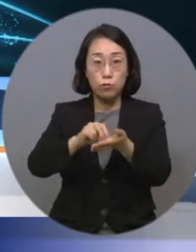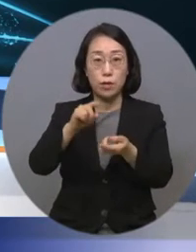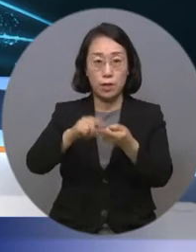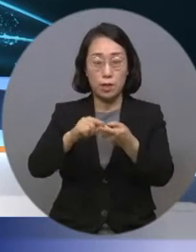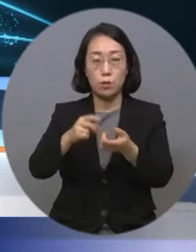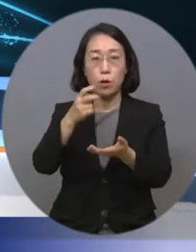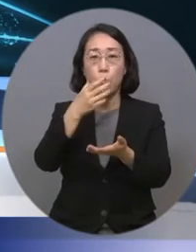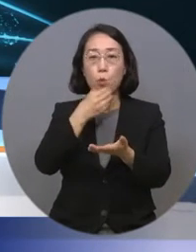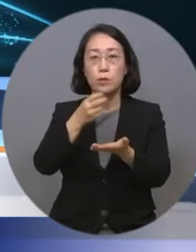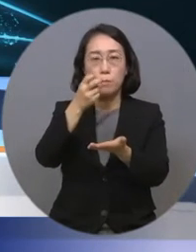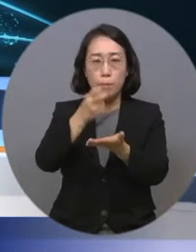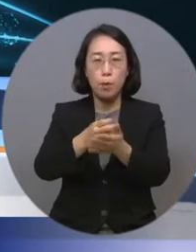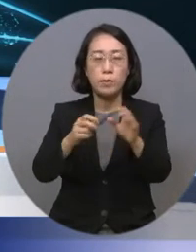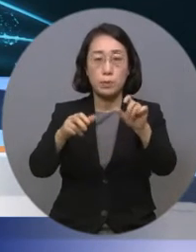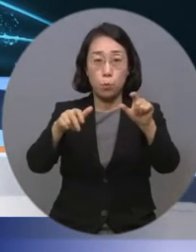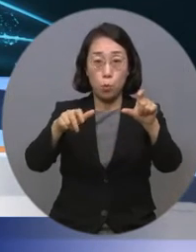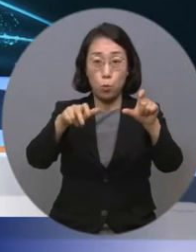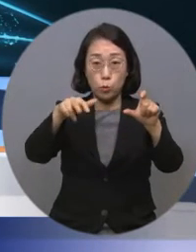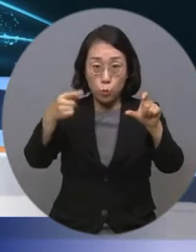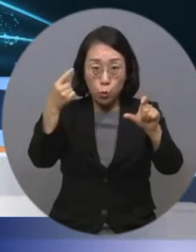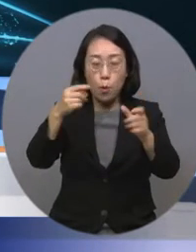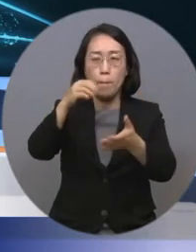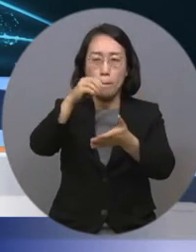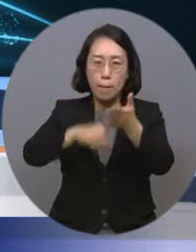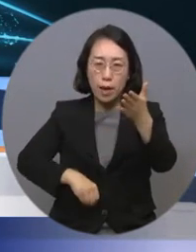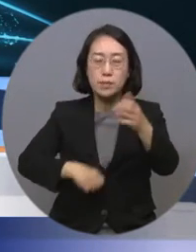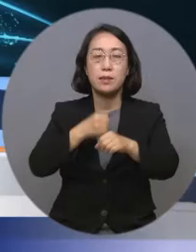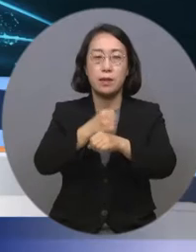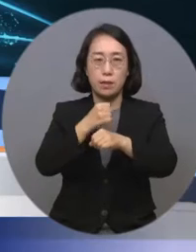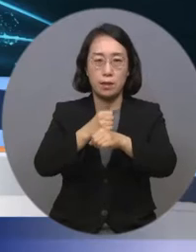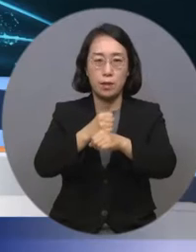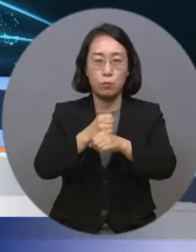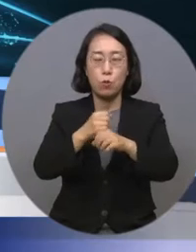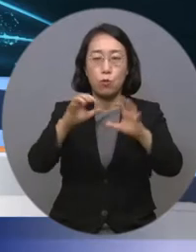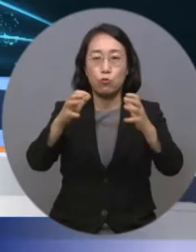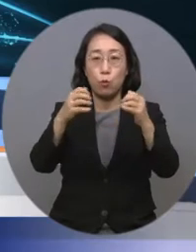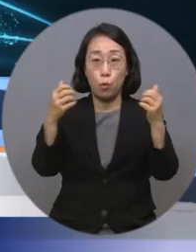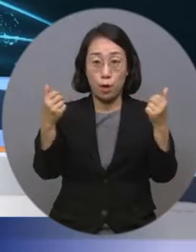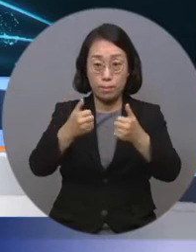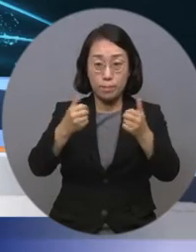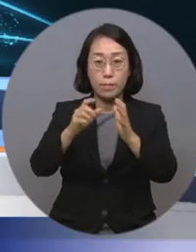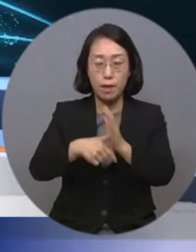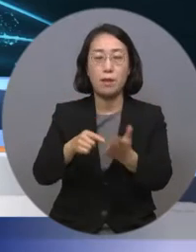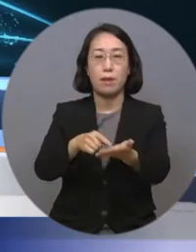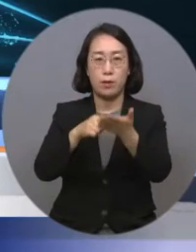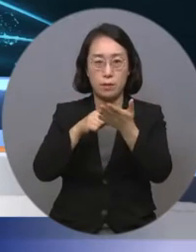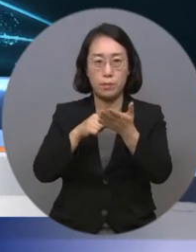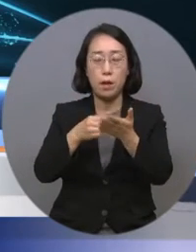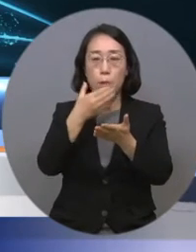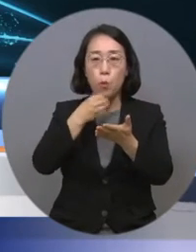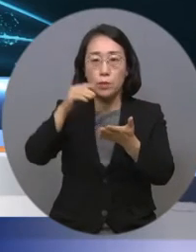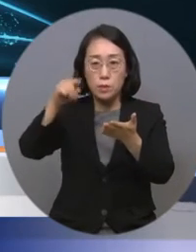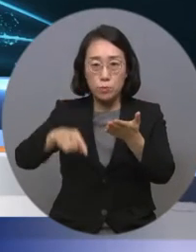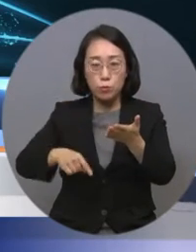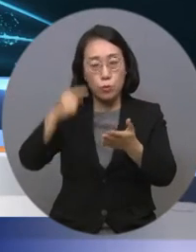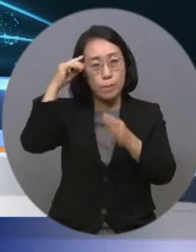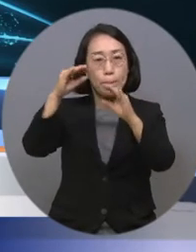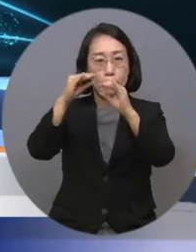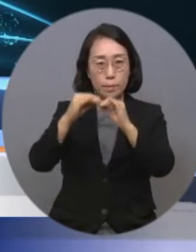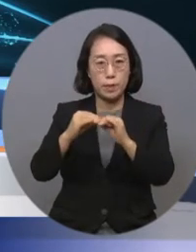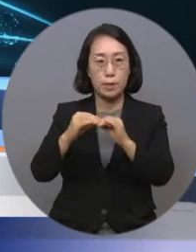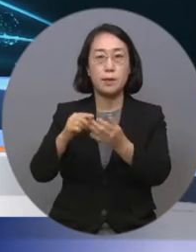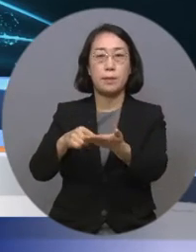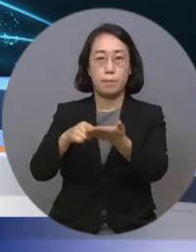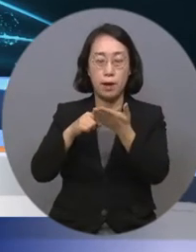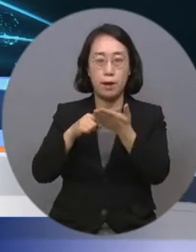15조 를 폐지해야 한다는 목소리가 국정감사에서 나왔습니다 복지부 도 공감의 뜻을 전했는데요